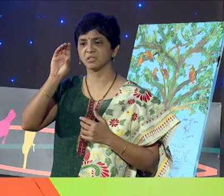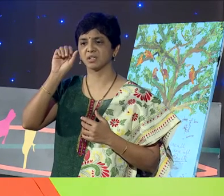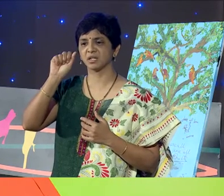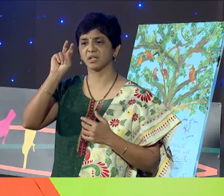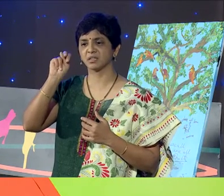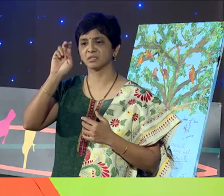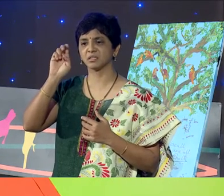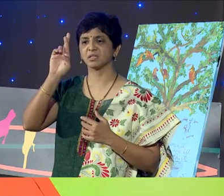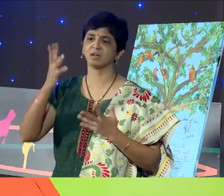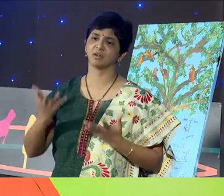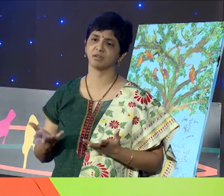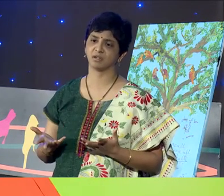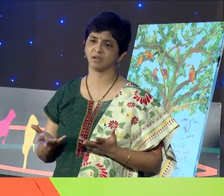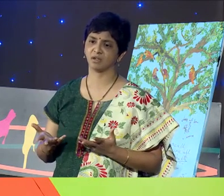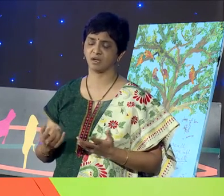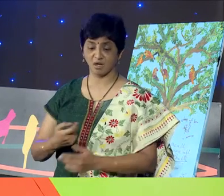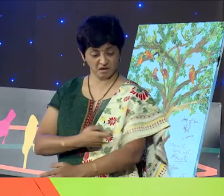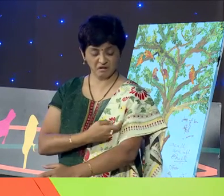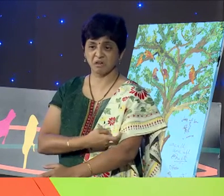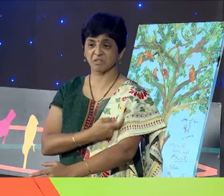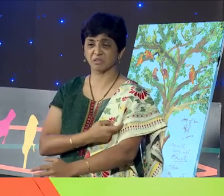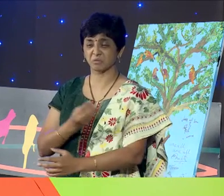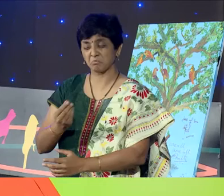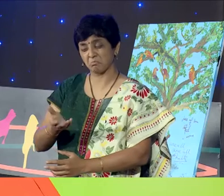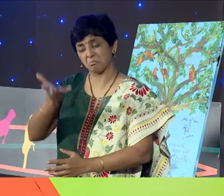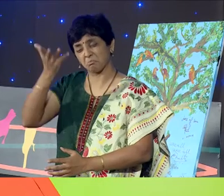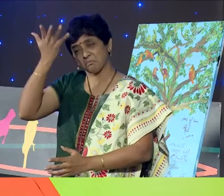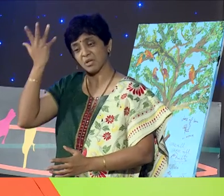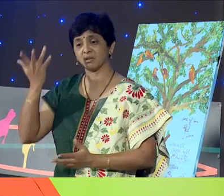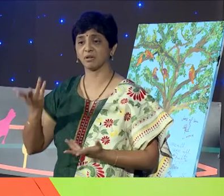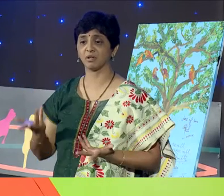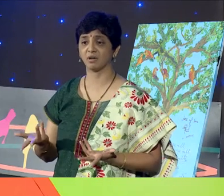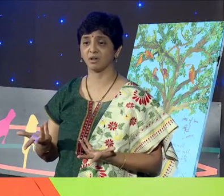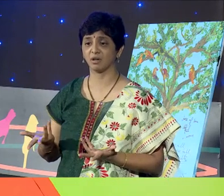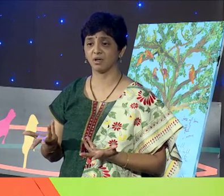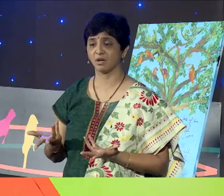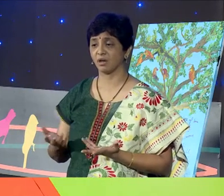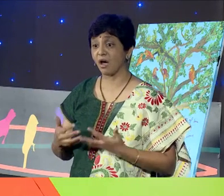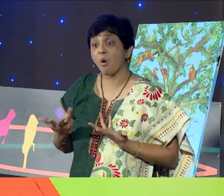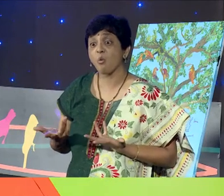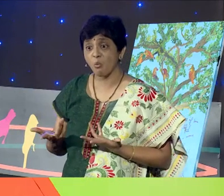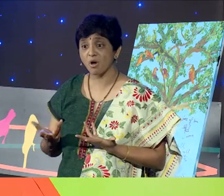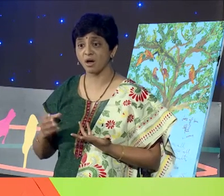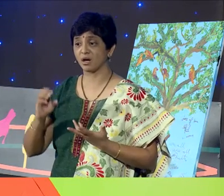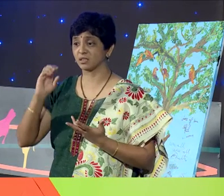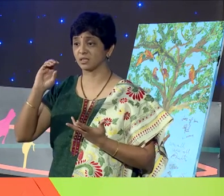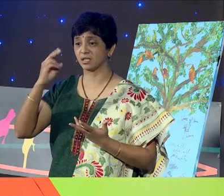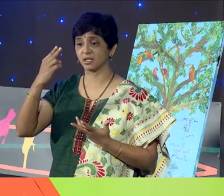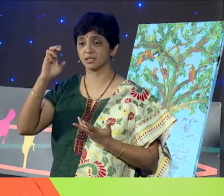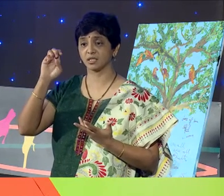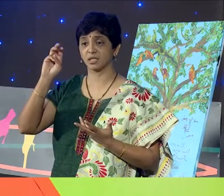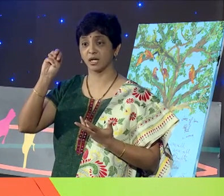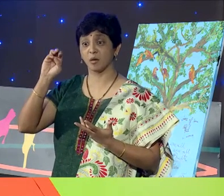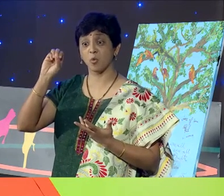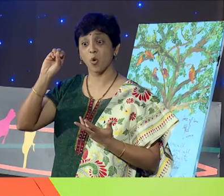49,500 का एक इंजेक्शन US से आता था, ऐसे 30 केमोथेरेपी के इंजेक्शंस, जो जमा पूंजी,